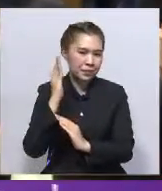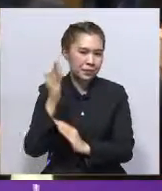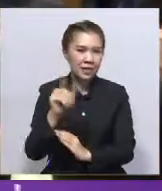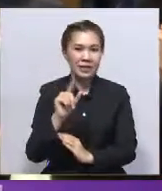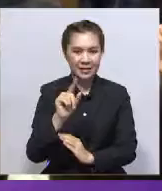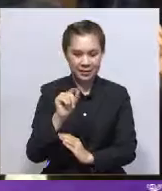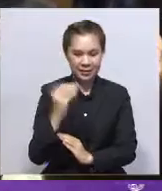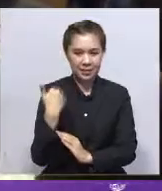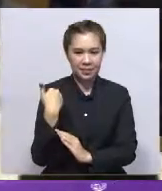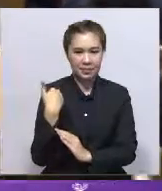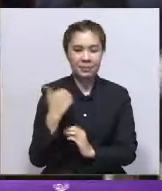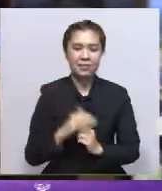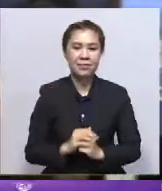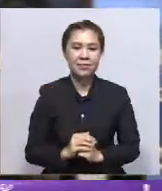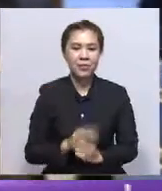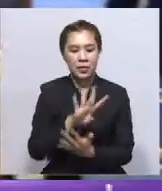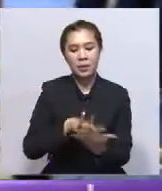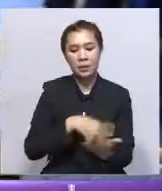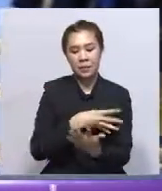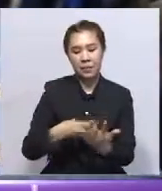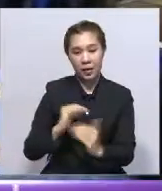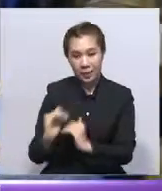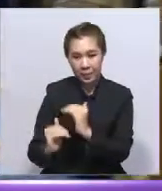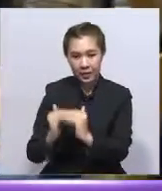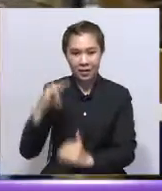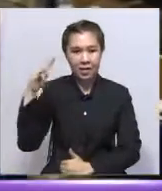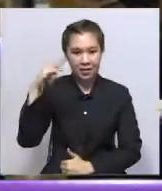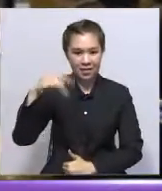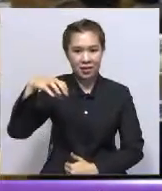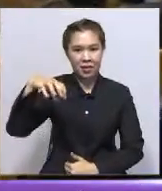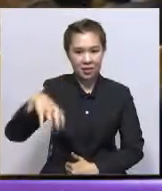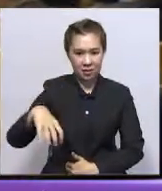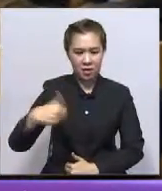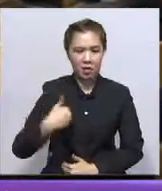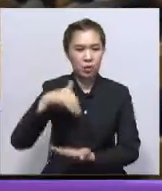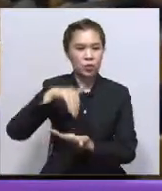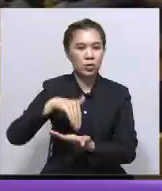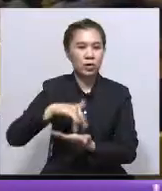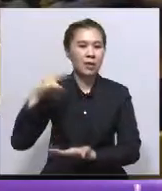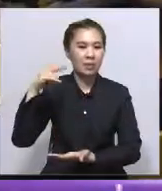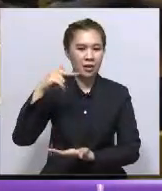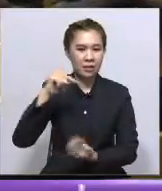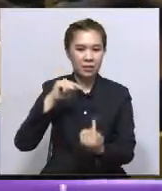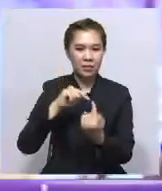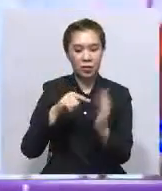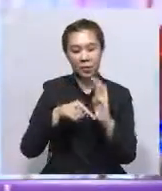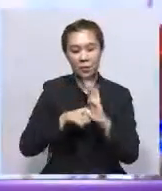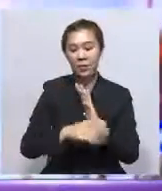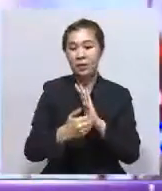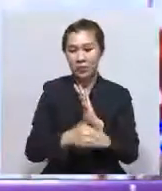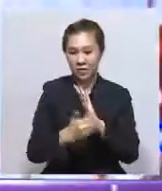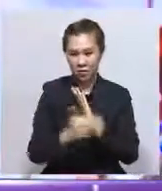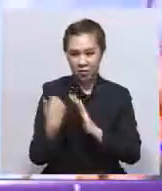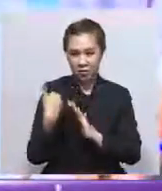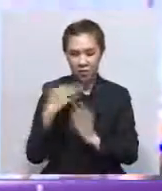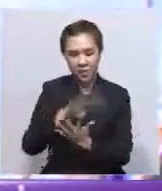างการบินระดับภูมิภาครวมถึงแผนในการพัฒนาท่าอากาศยานอู่ตะเภาให้เป็นศูนย์กลางการบินแห่งภาคตะวันออกและมี